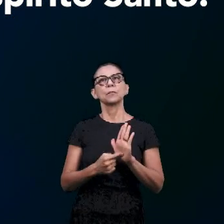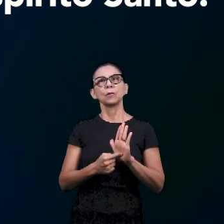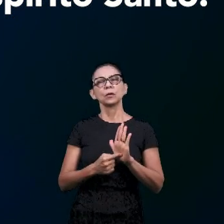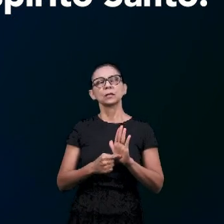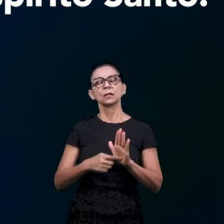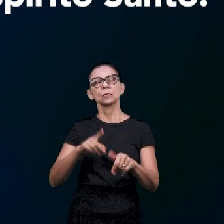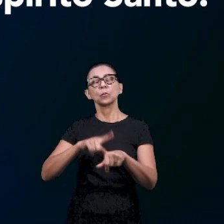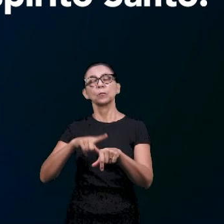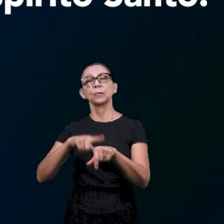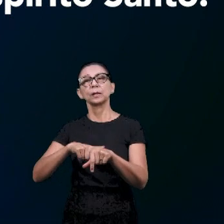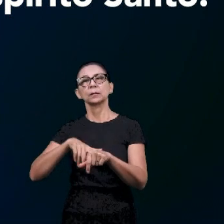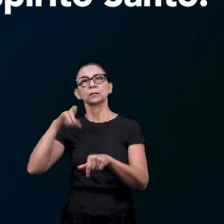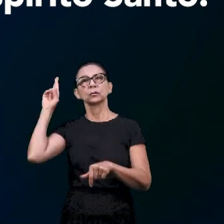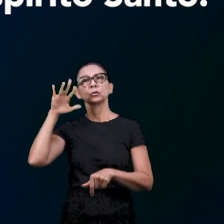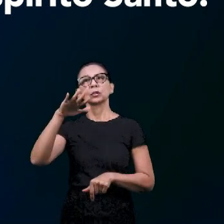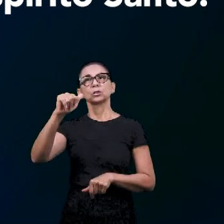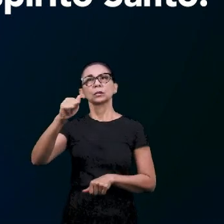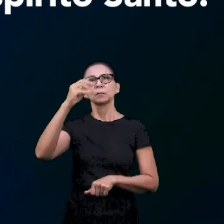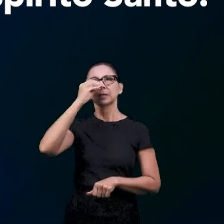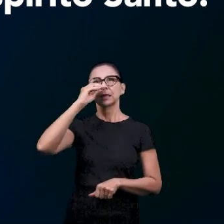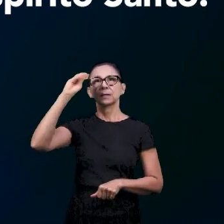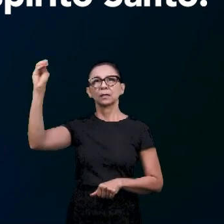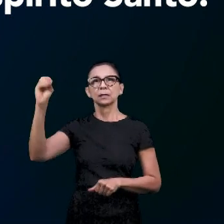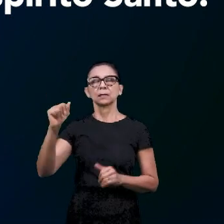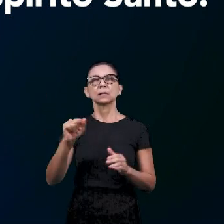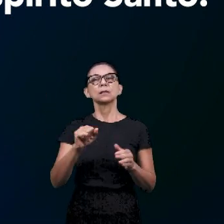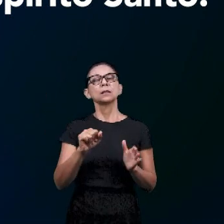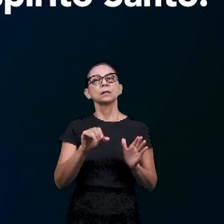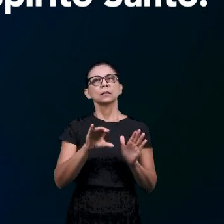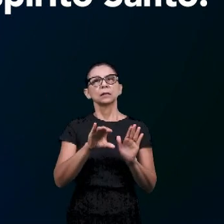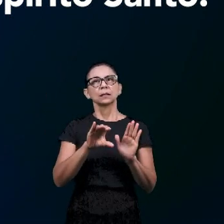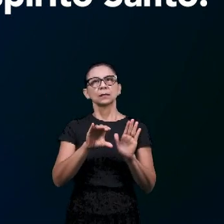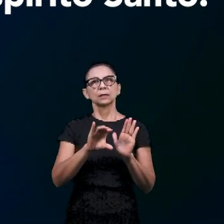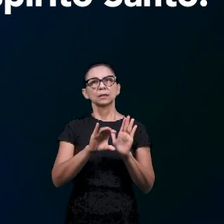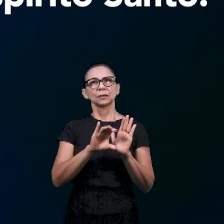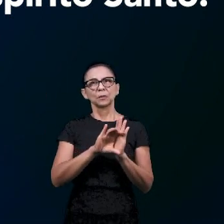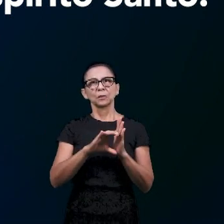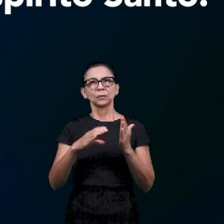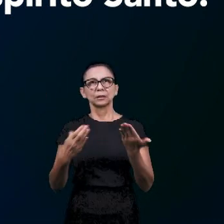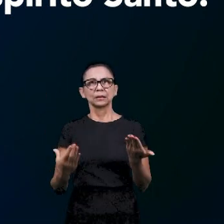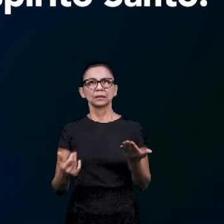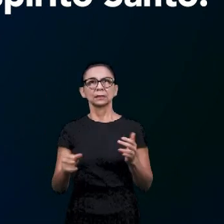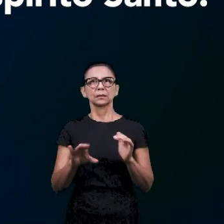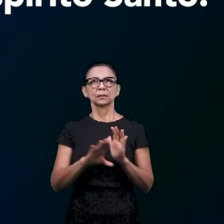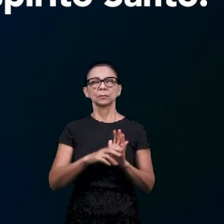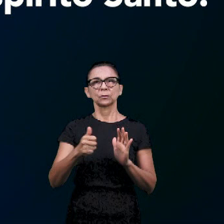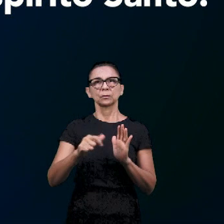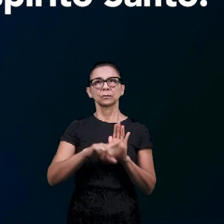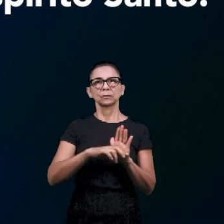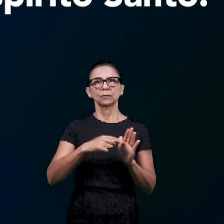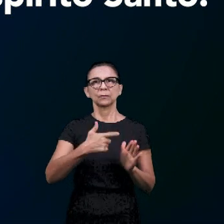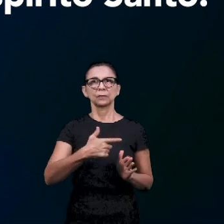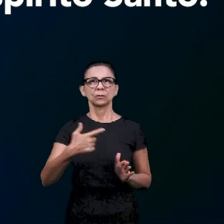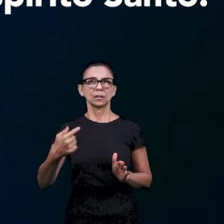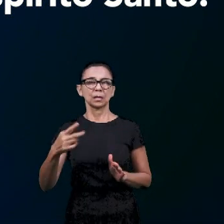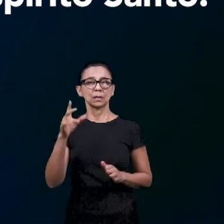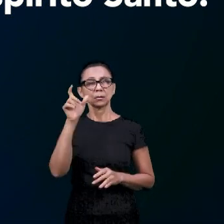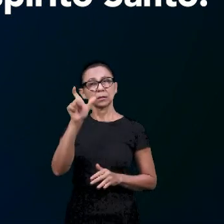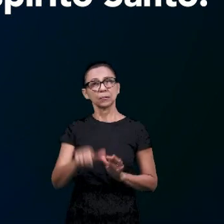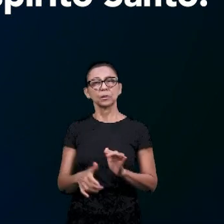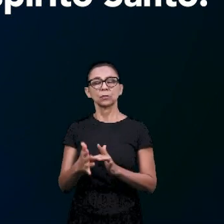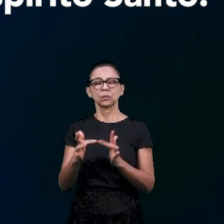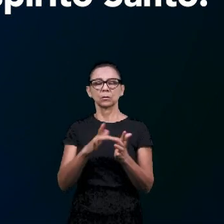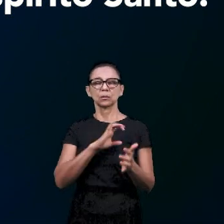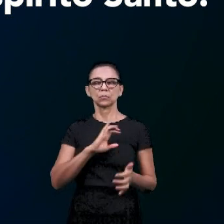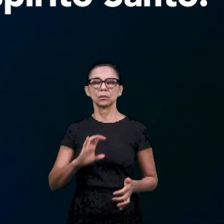Et nous pouvons trouver dans le livre de Colossiens, chapitre 1, verset 27. Seulement Christ Jésus, nous retrouvons la richesse de la